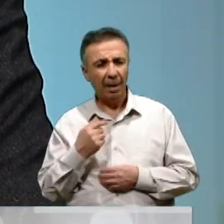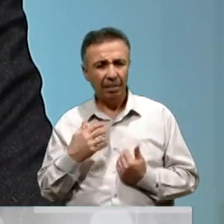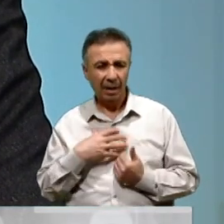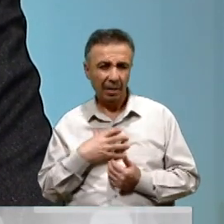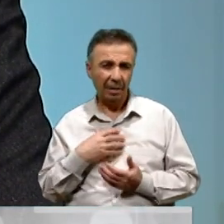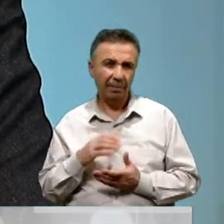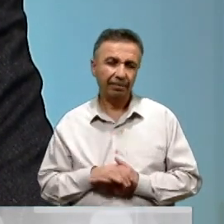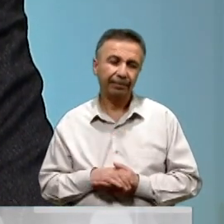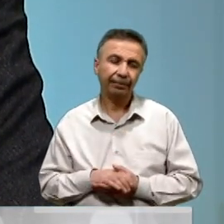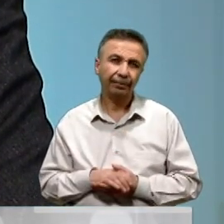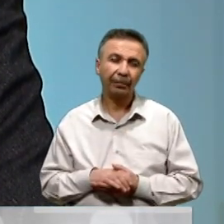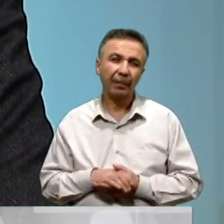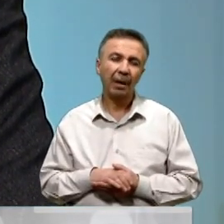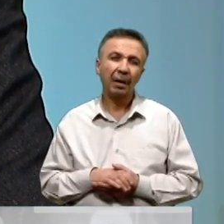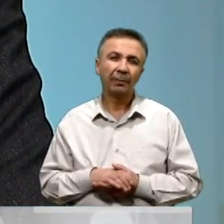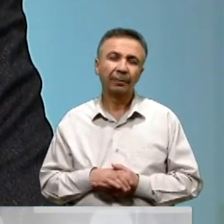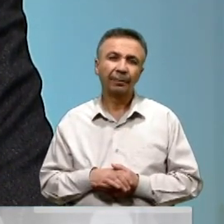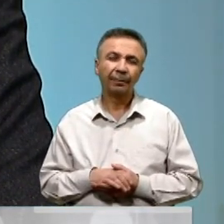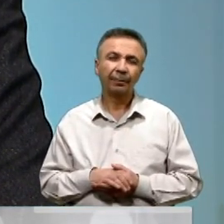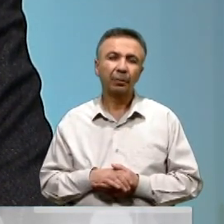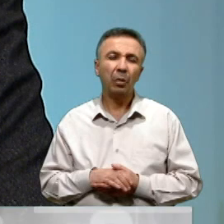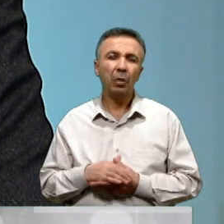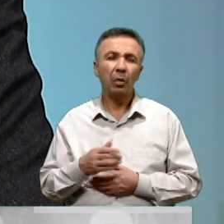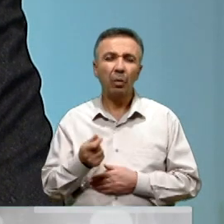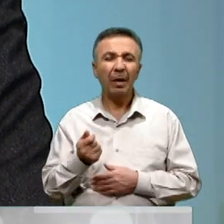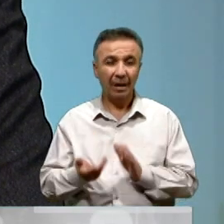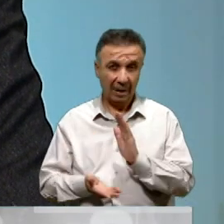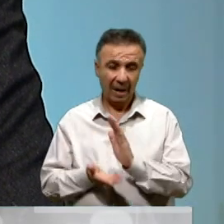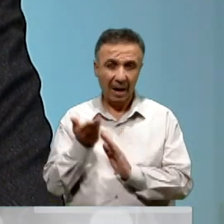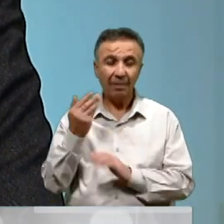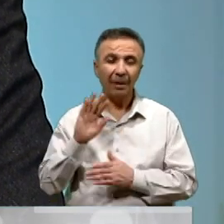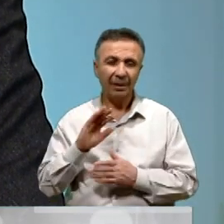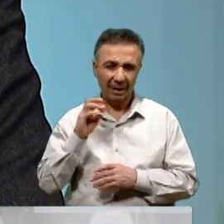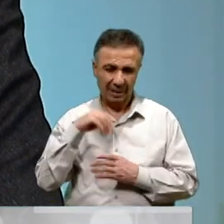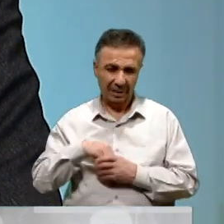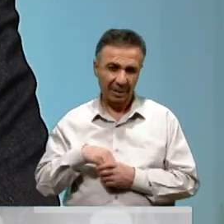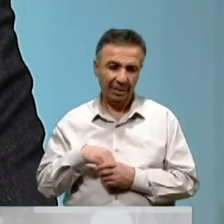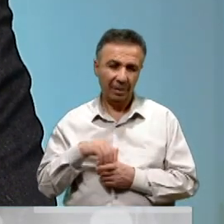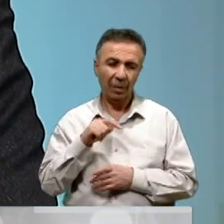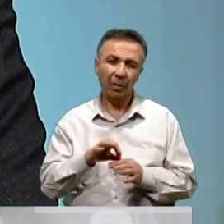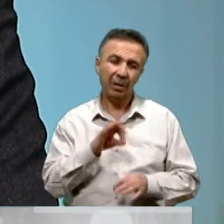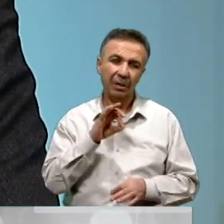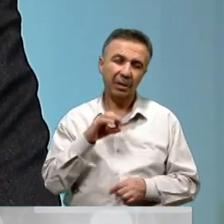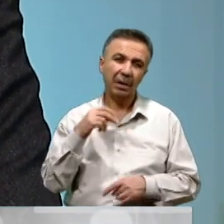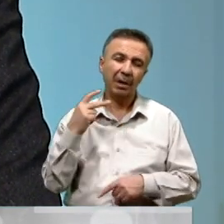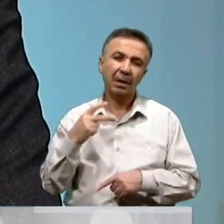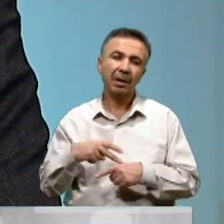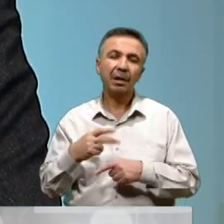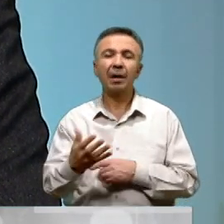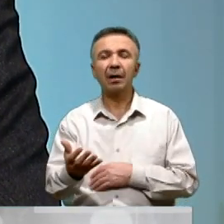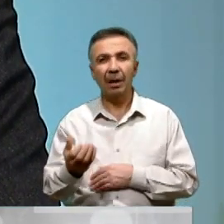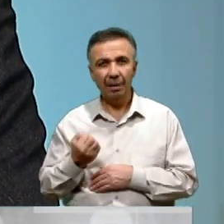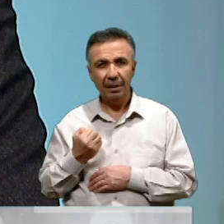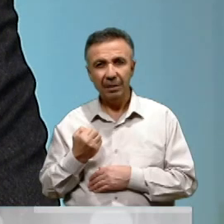Bu gayri nami olduğu için, yani artıcı olmadığı için o kişinin zekat